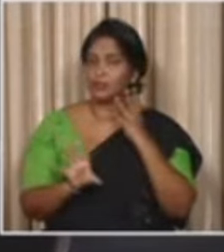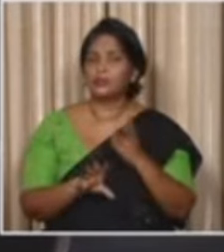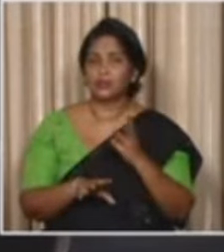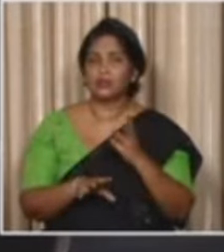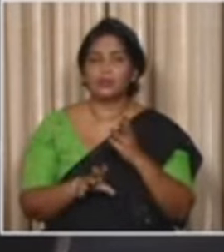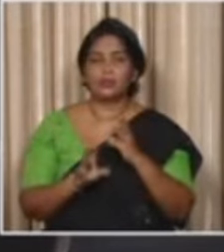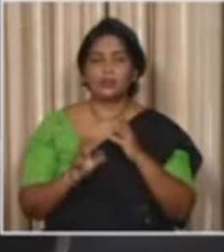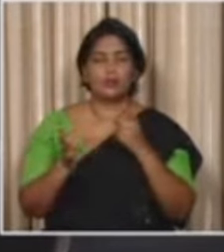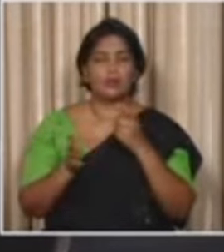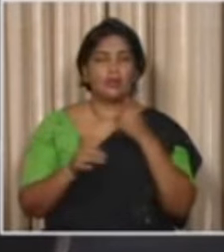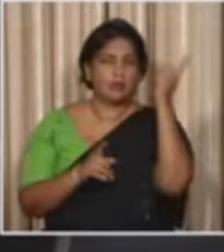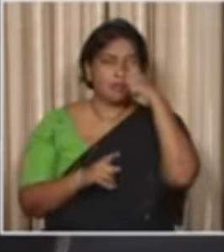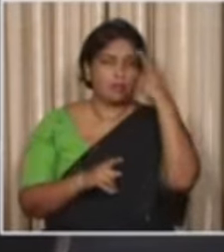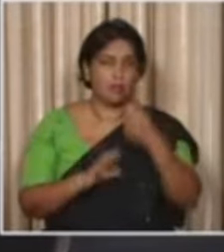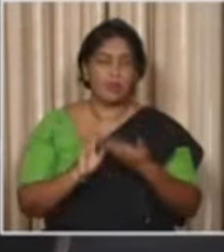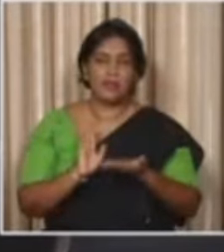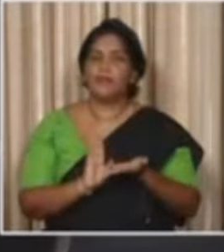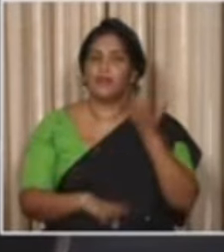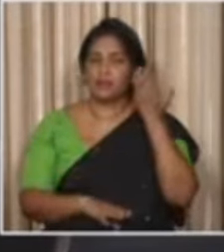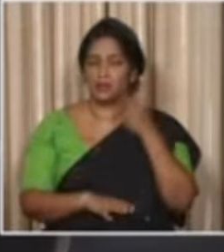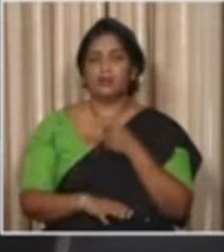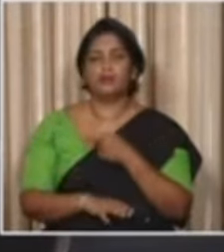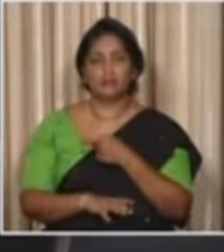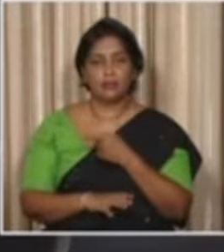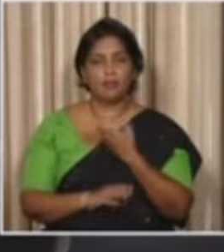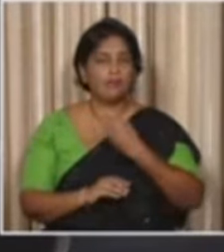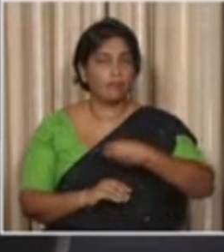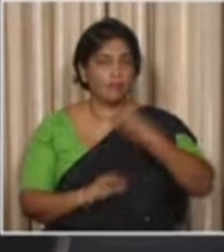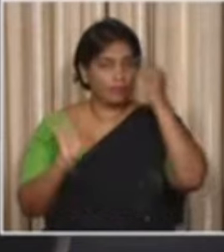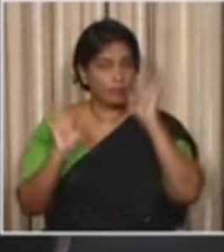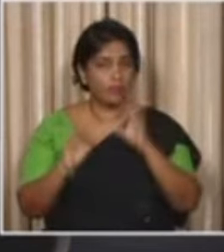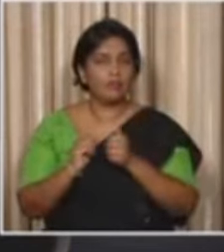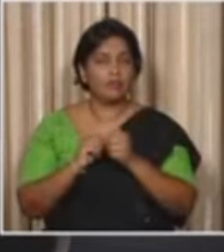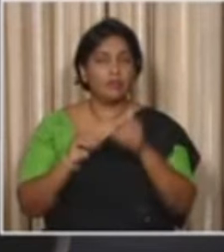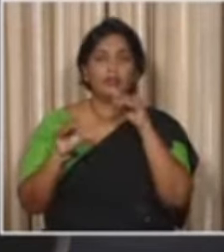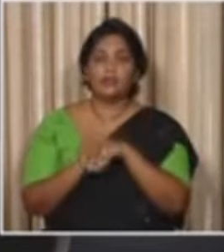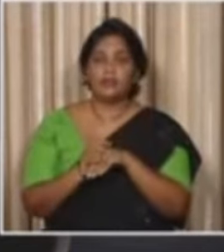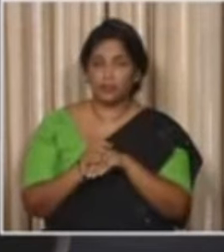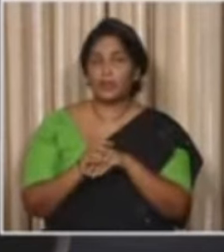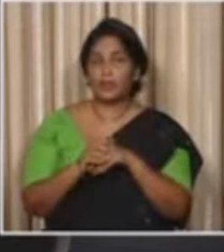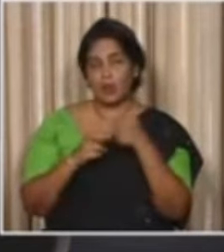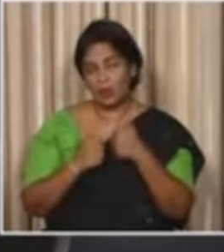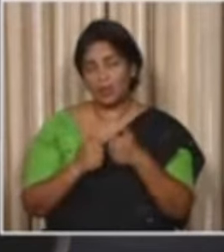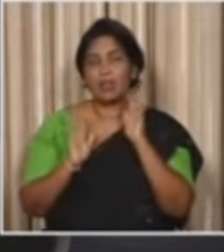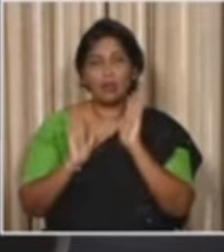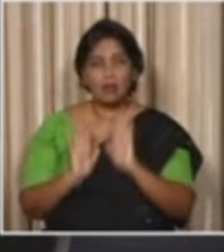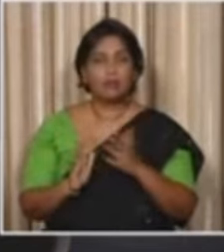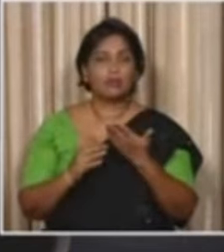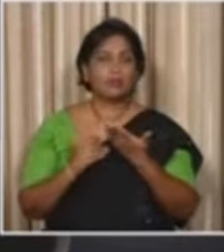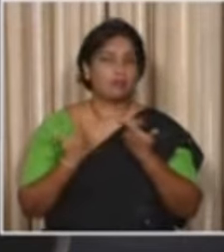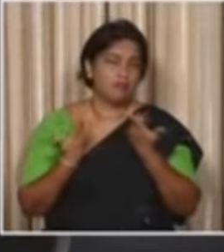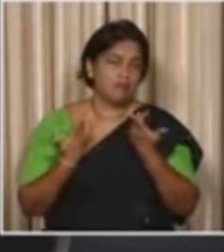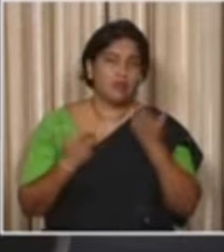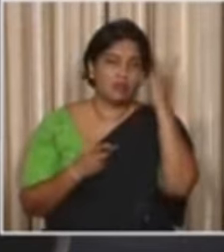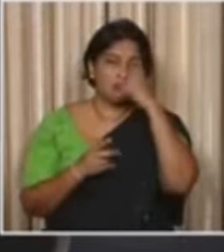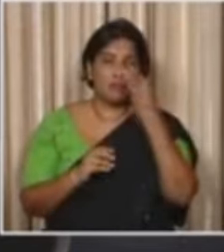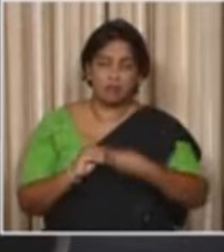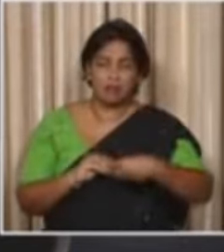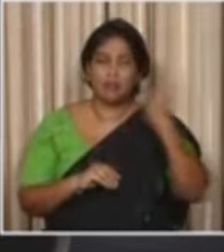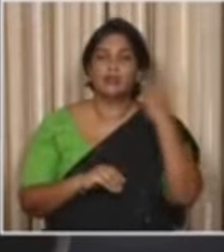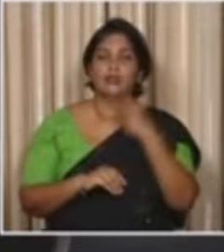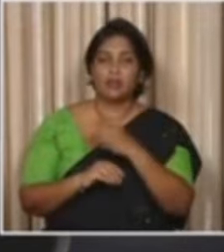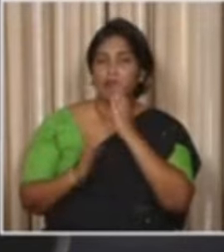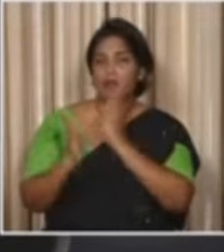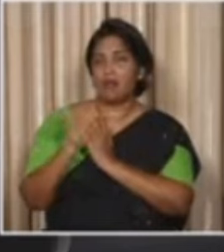සාමූහික ගිවිසුමකින් වැටුප් වැඩි කෙරෙන්නේ. අපි ඒ වැටුපත් වැඩි කරන්නේ නැතුව මේ වෙලාවේ සේවය කරනවා නම් හොඳයි. ඉතින් එවැනි පසුබිමක් තුළ මහ බැංකුවට තියෙන